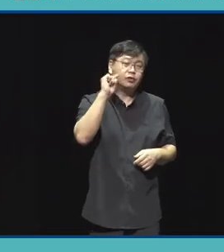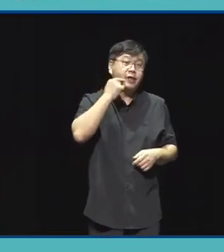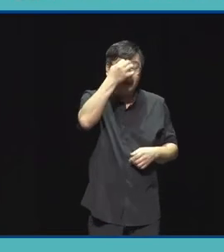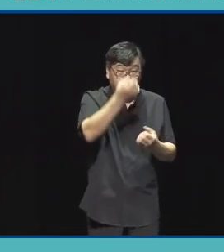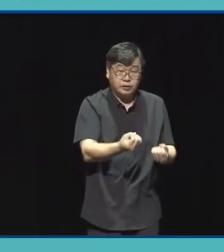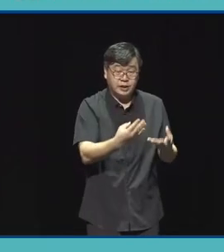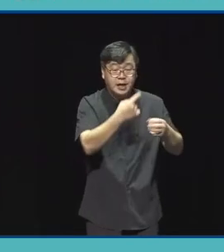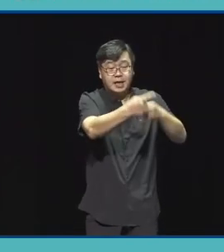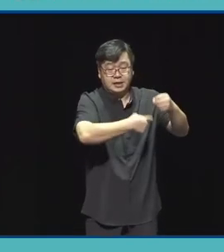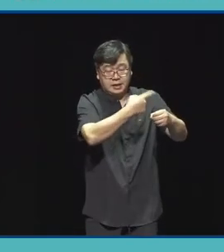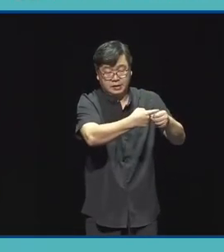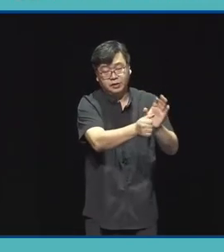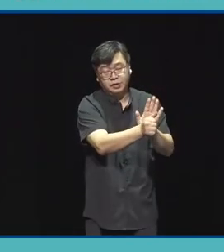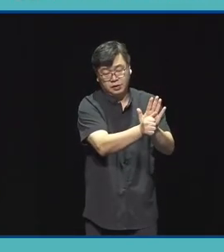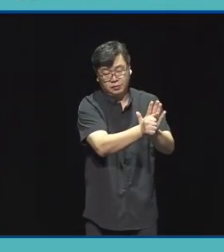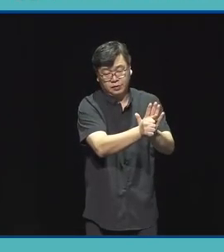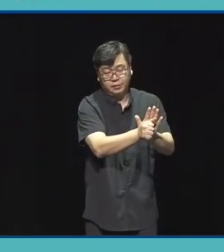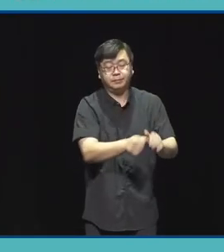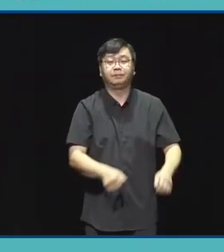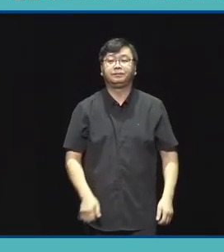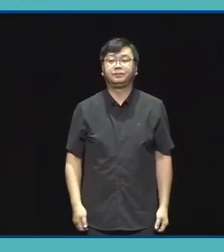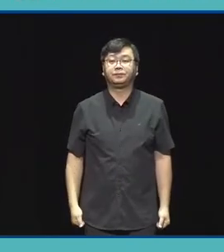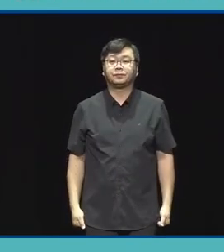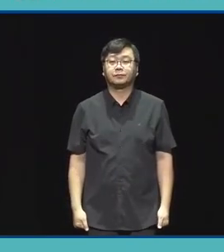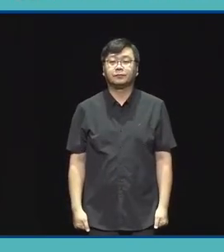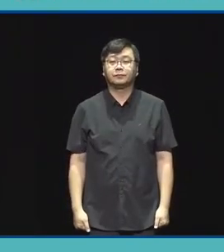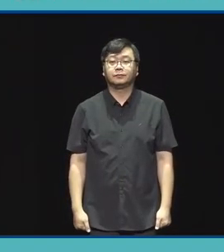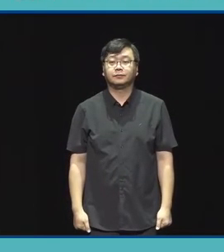지원을 받는 유형이라고 보시면 되겠습니다